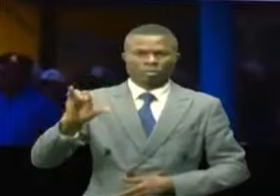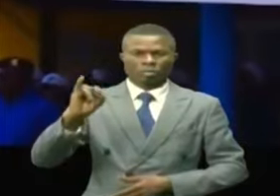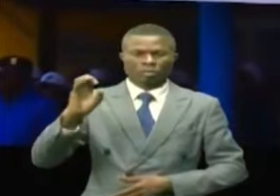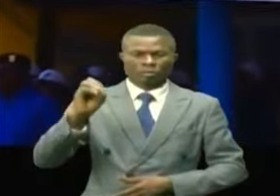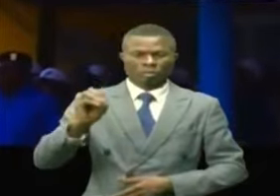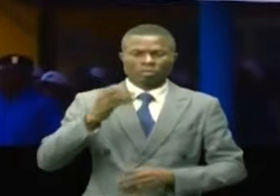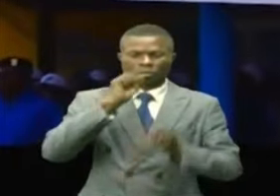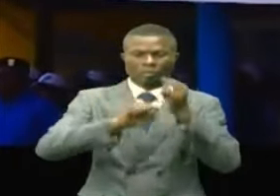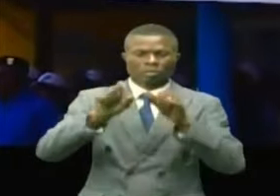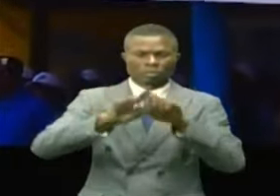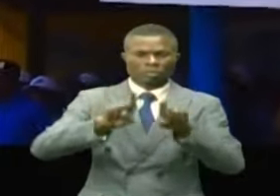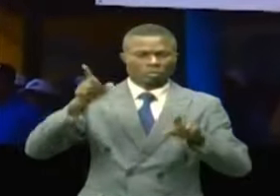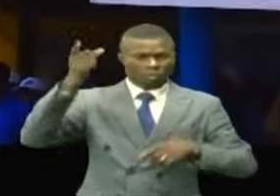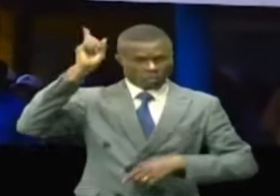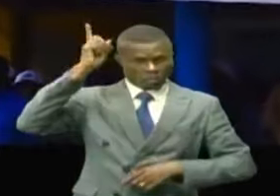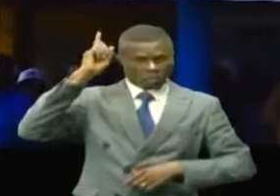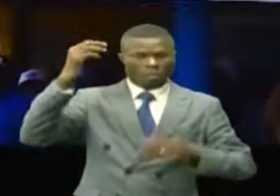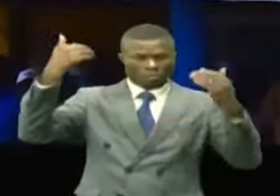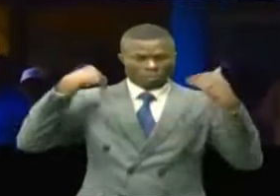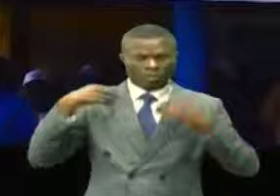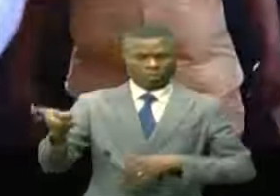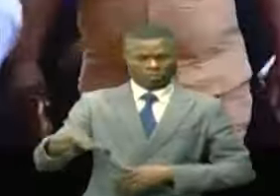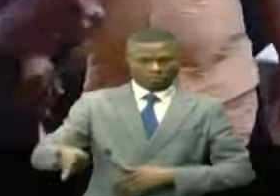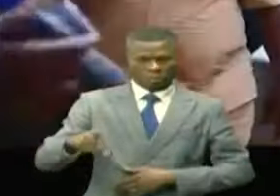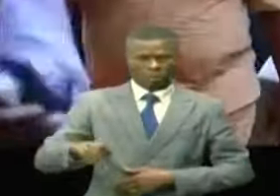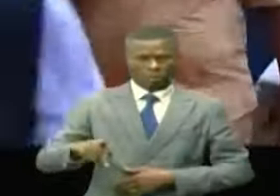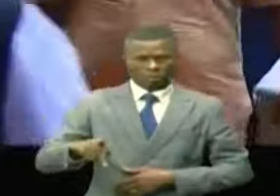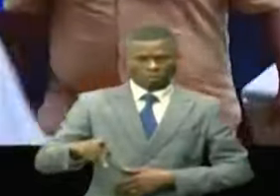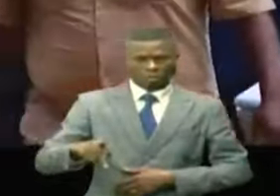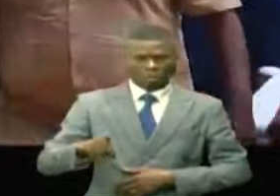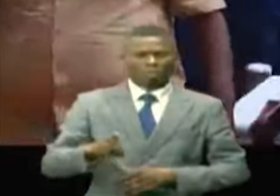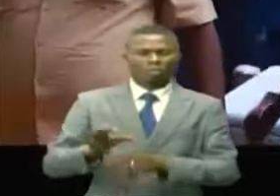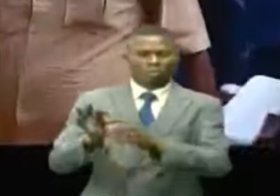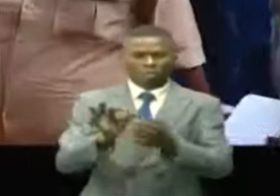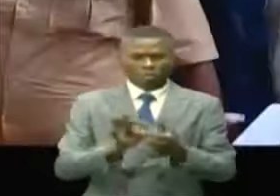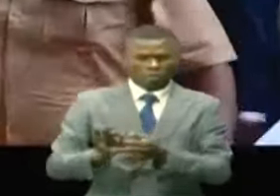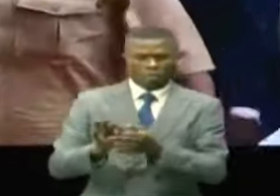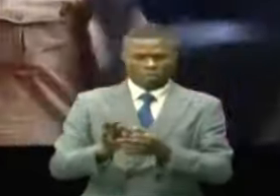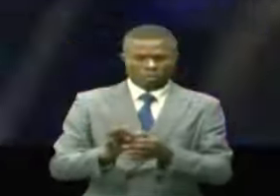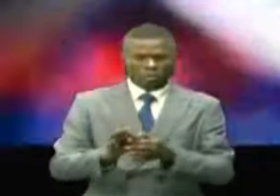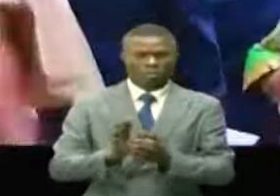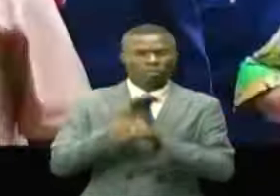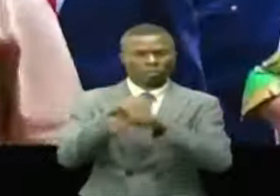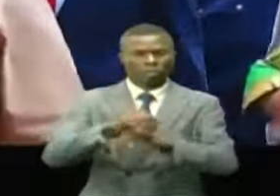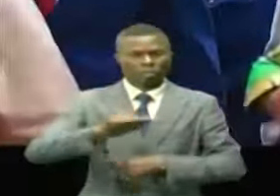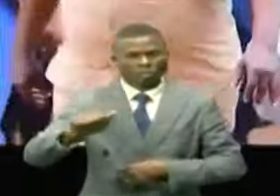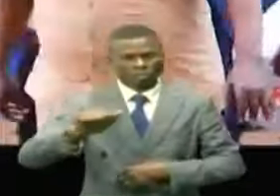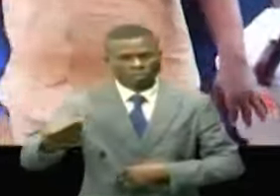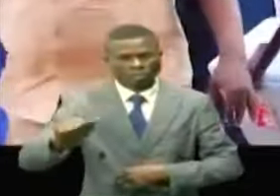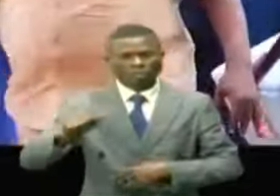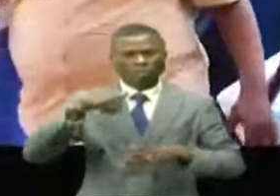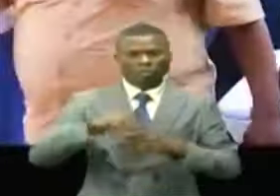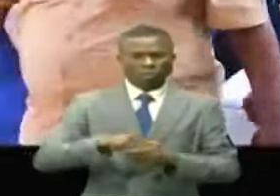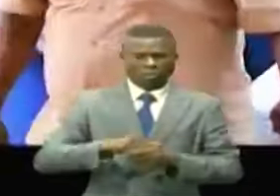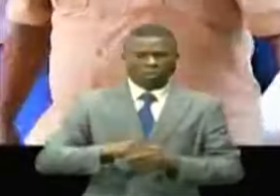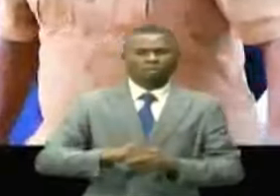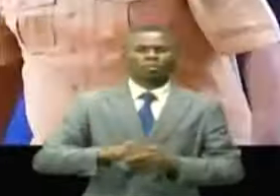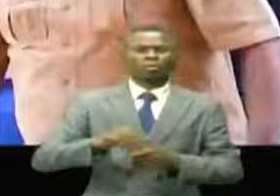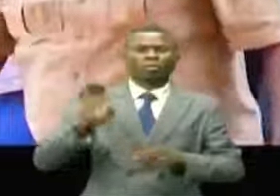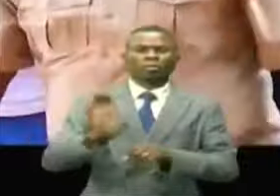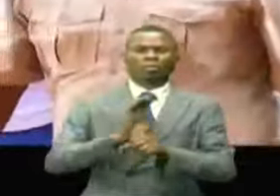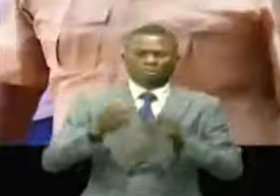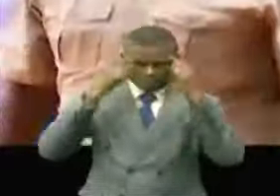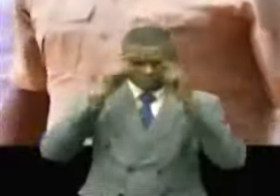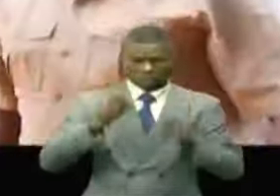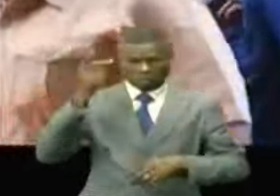passée que l'autorité provinciale a coordonné et s'est impliqué totalement dans la mise en œuvre des engagements